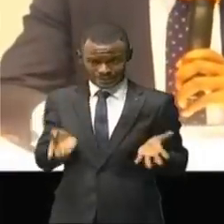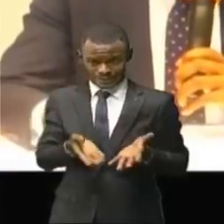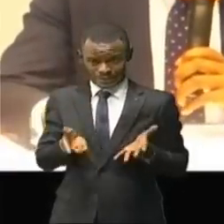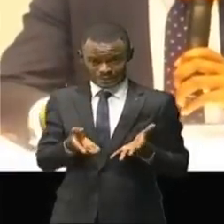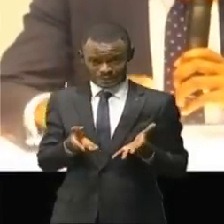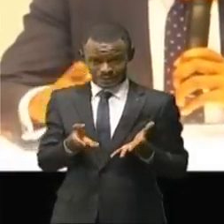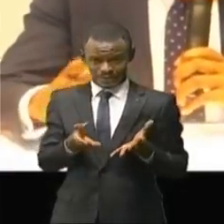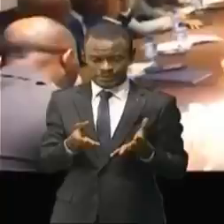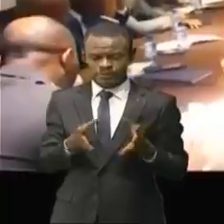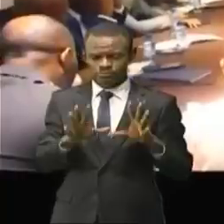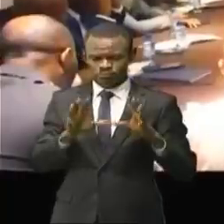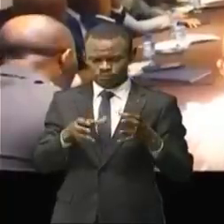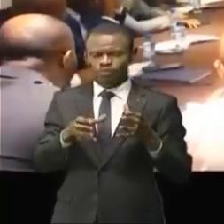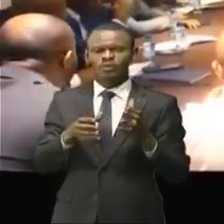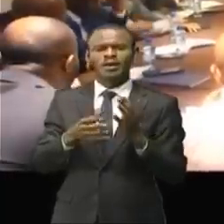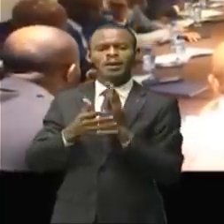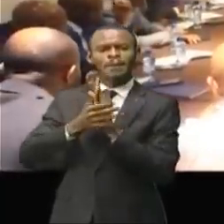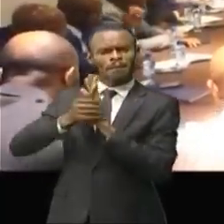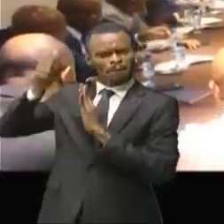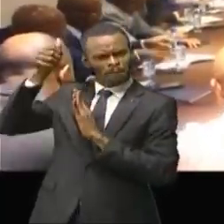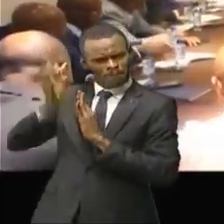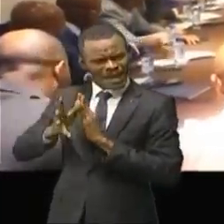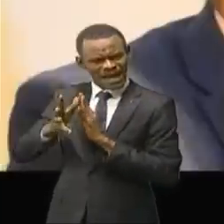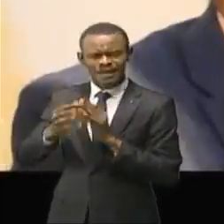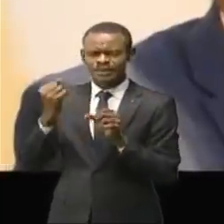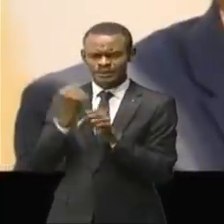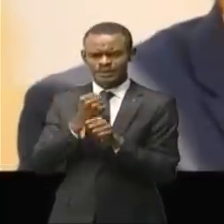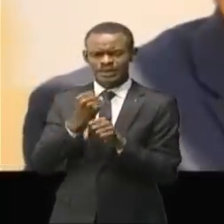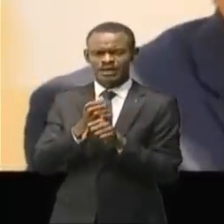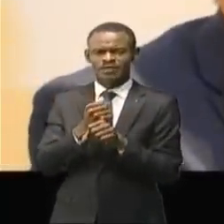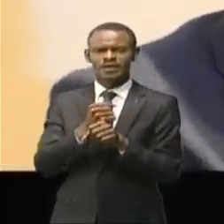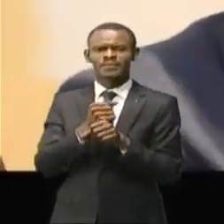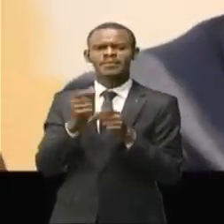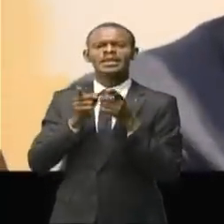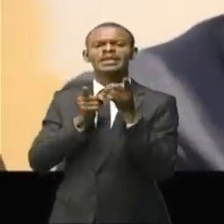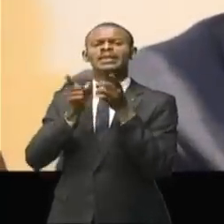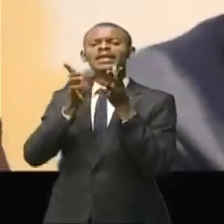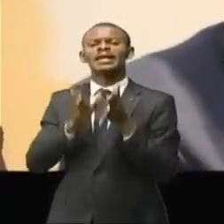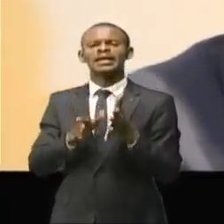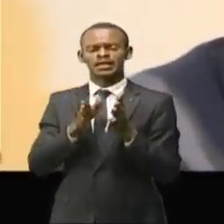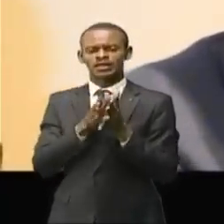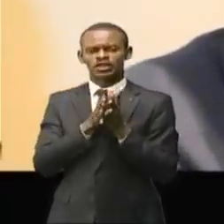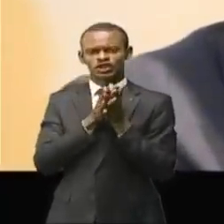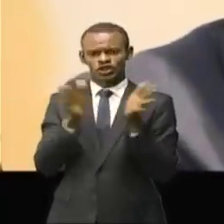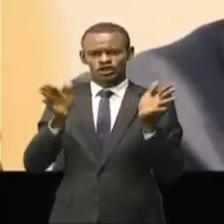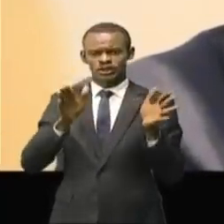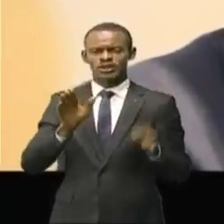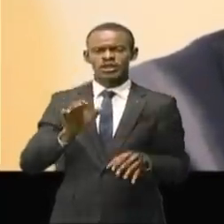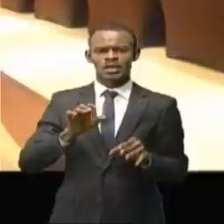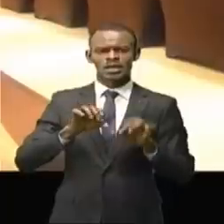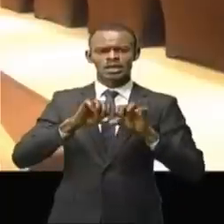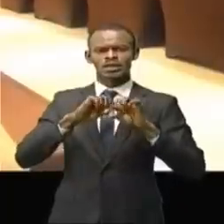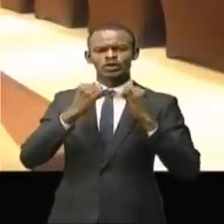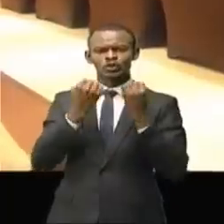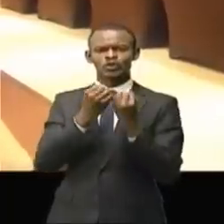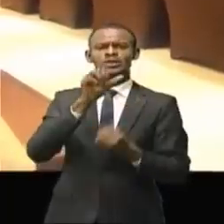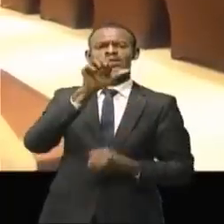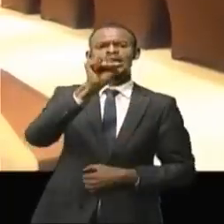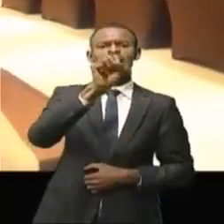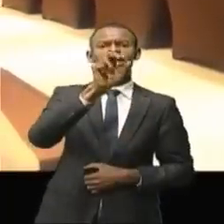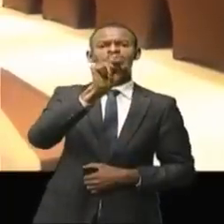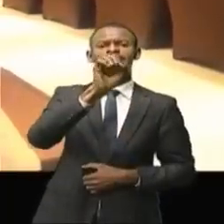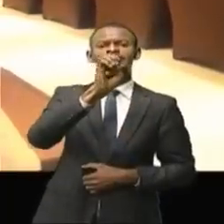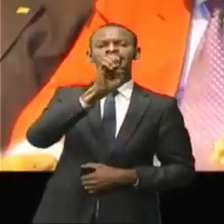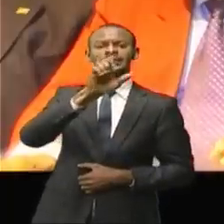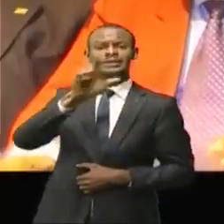c'est pas sur la question Fabrice lucindé directeur général de Snell sa conduit les experts côté congolais et le DGA